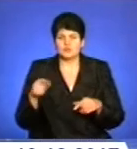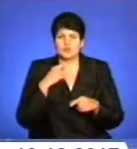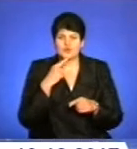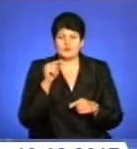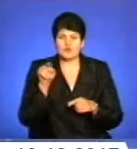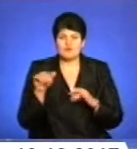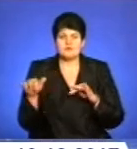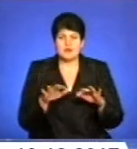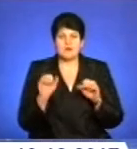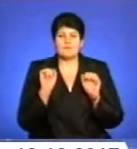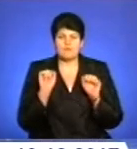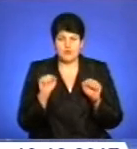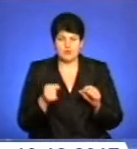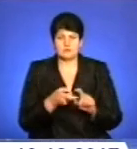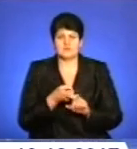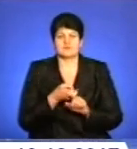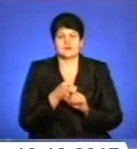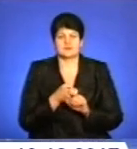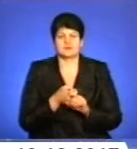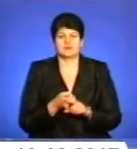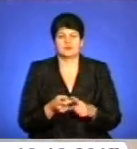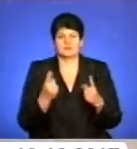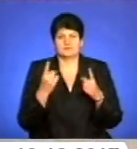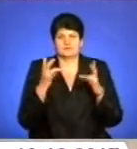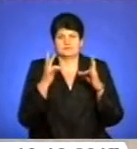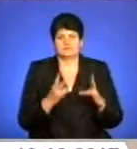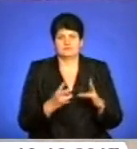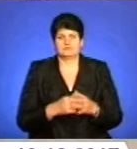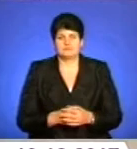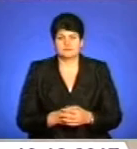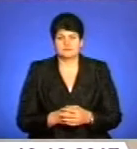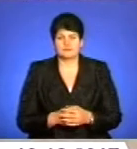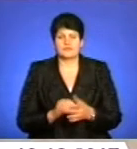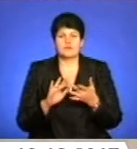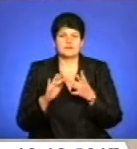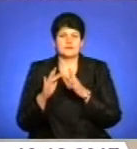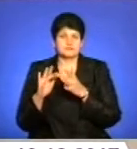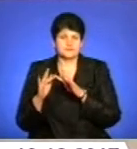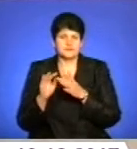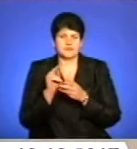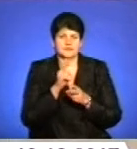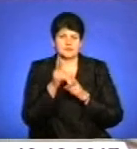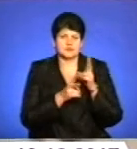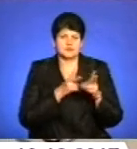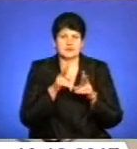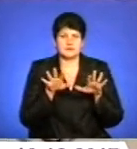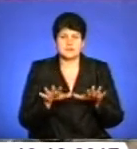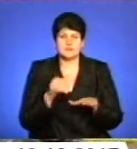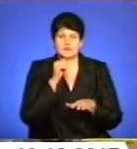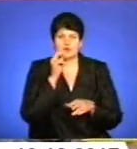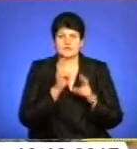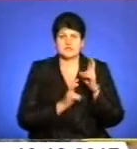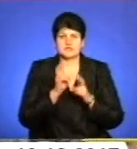його діяльність може призвести до екологічного лиха. У соцмережах козівчани скаржаться на місцевий цукровий завод.